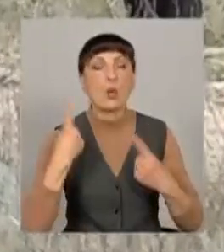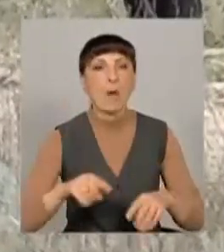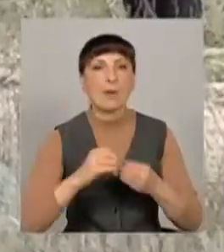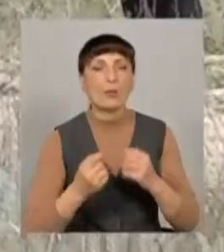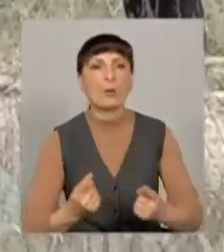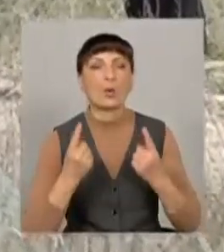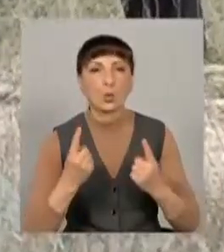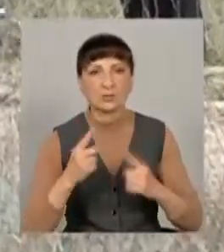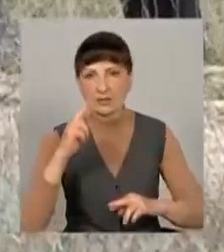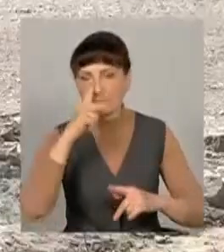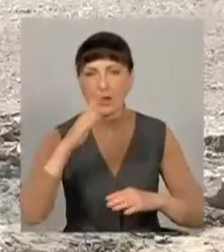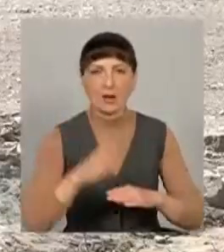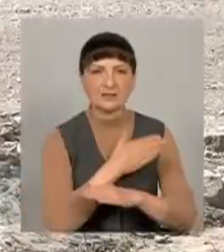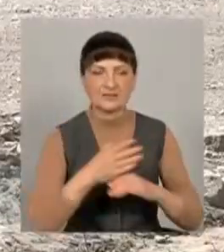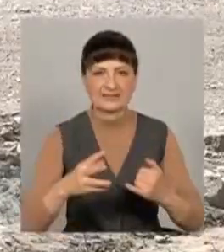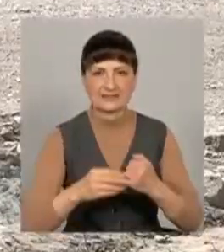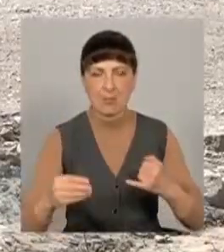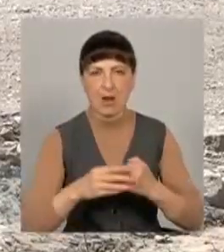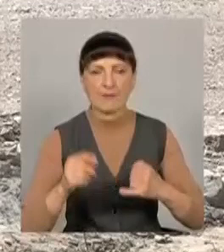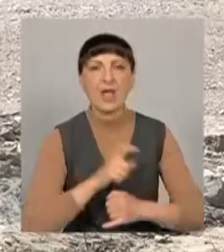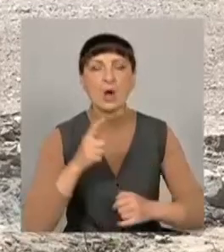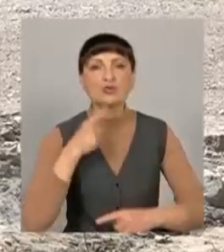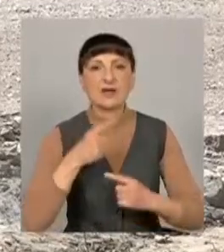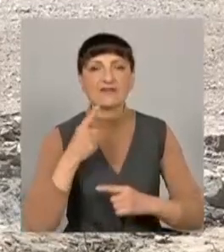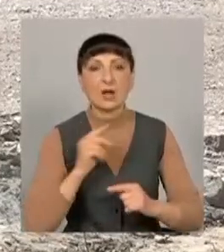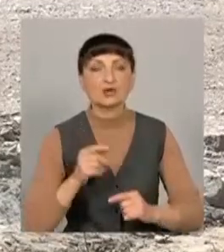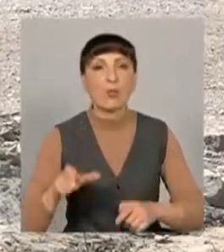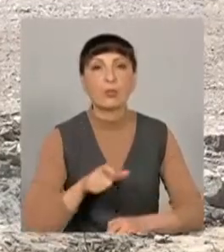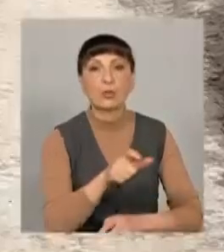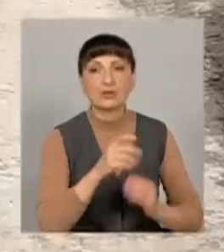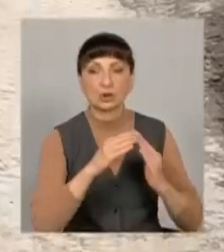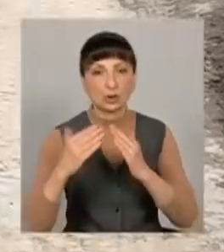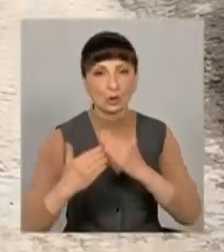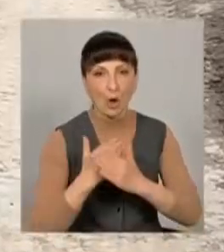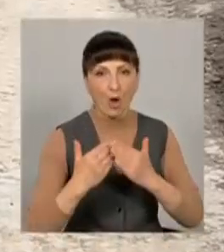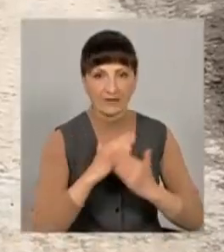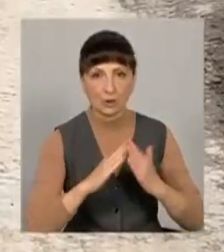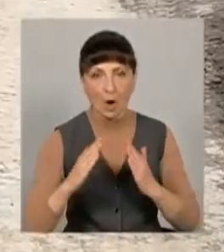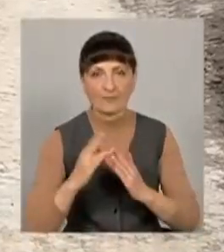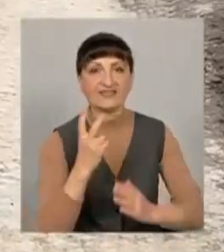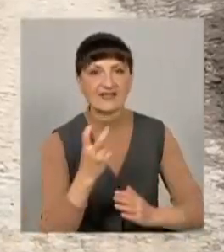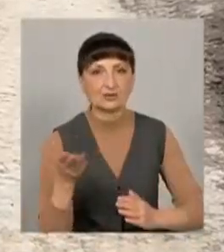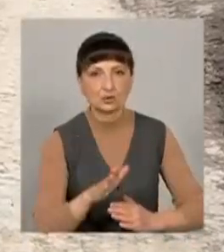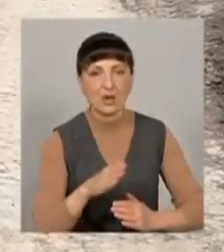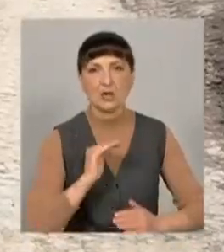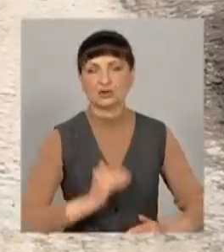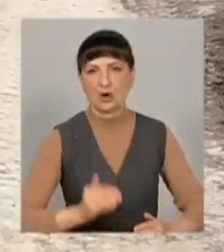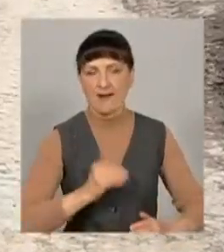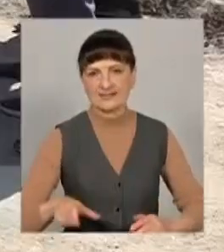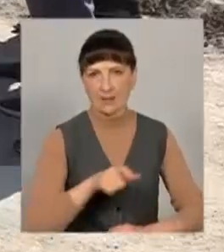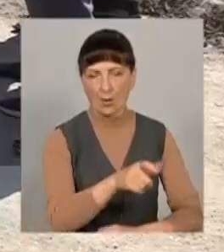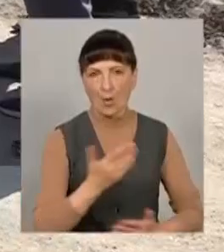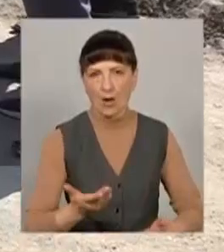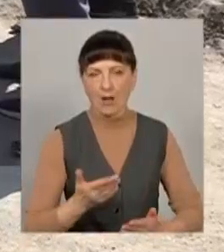проблема и с неправильным распределением земель. Жители утверждают, что путь к новостройкам, а их порядка 200, находится в частной собственности.